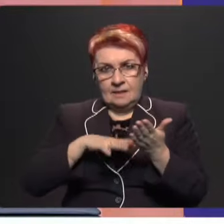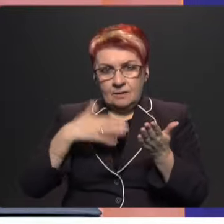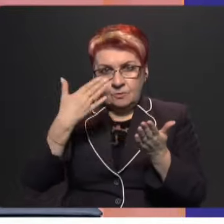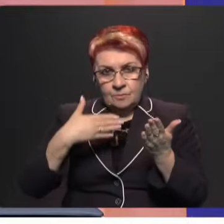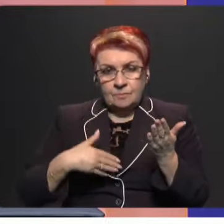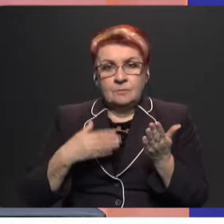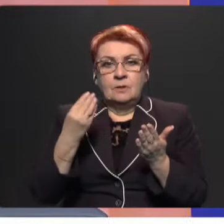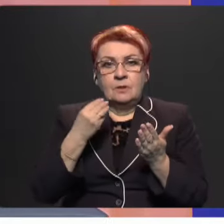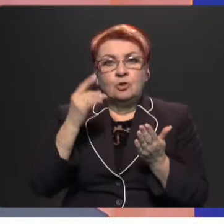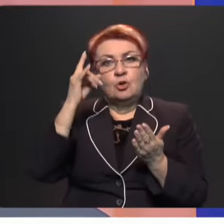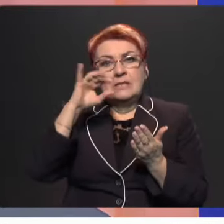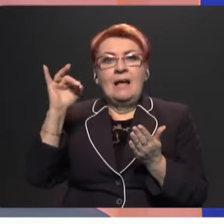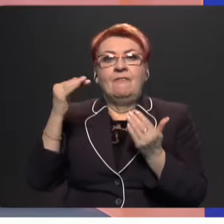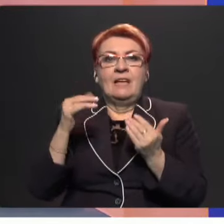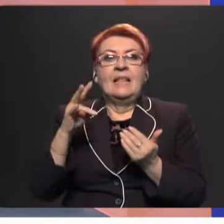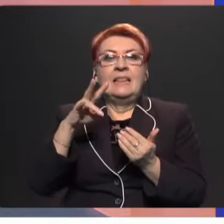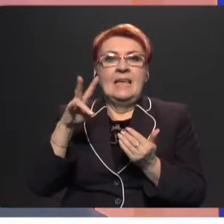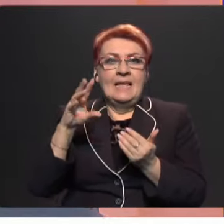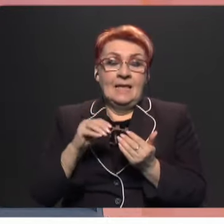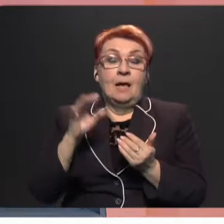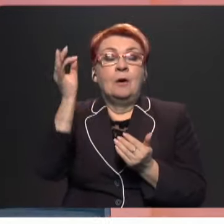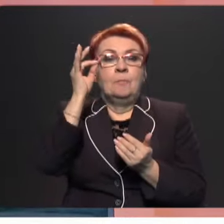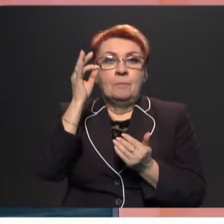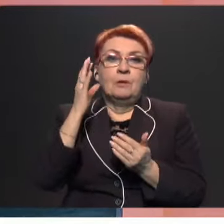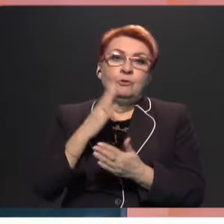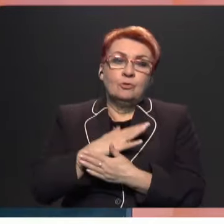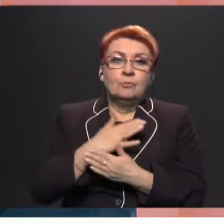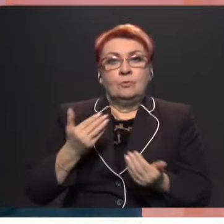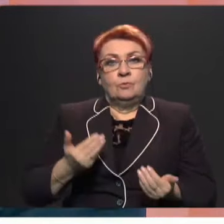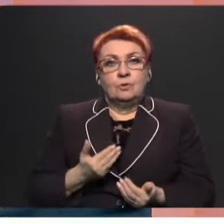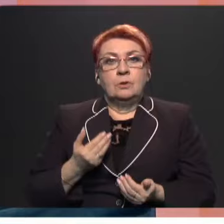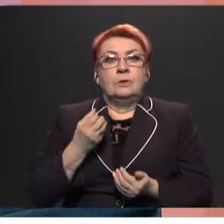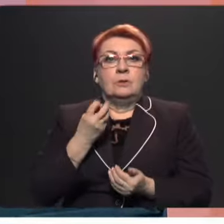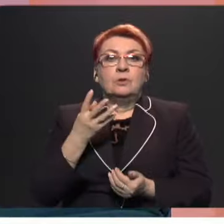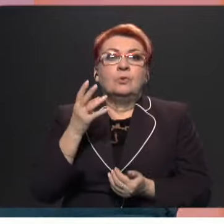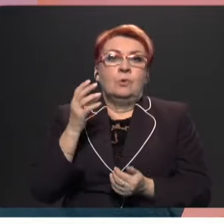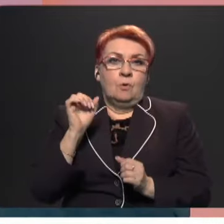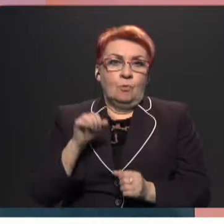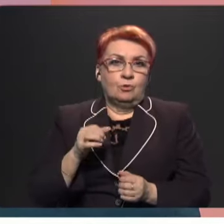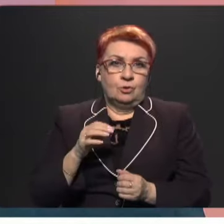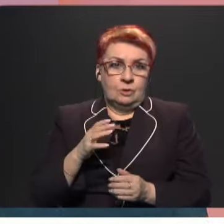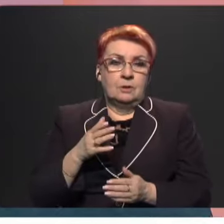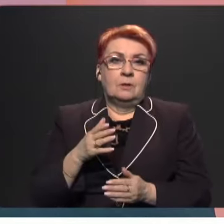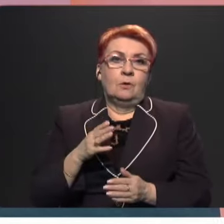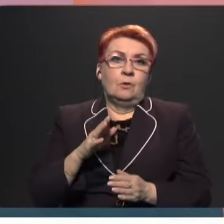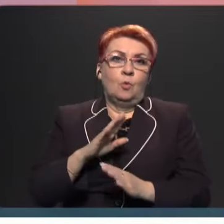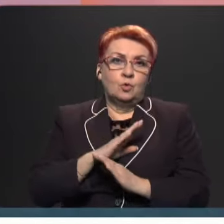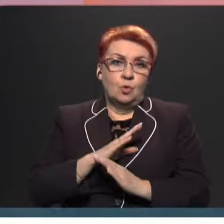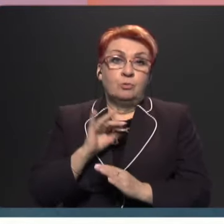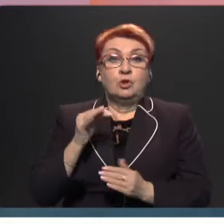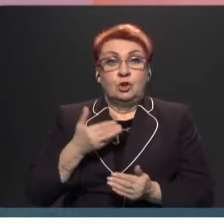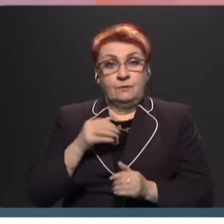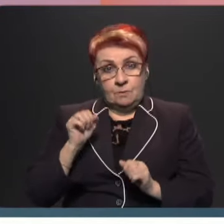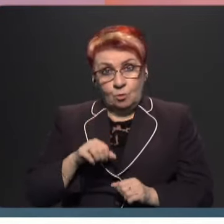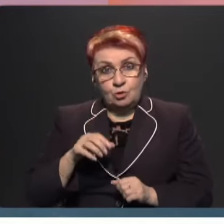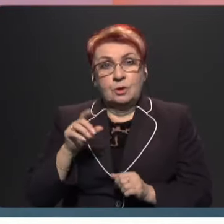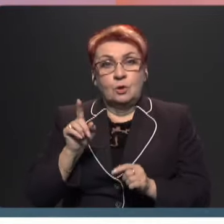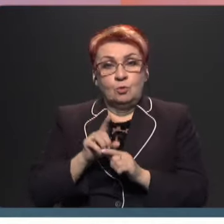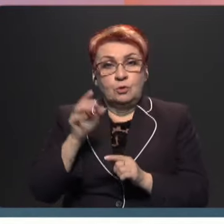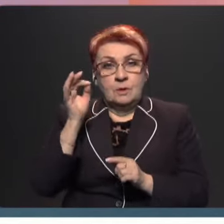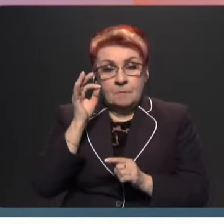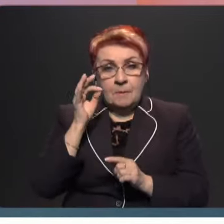еще одна «Слава и ныне», поминаешь усопших или живых, сколько же можно усопших поминать только, тоже можно и живых помянуть. Потом читаешь молитвы